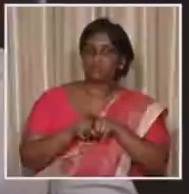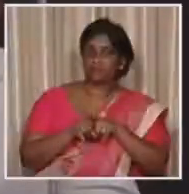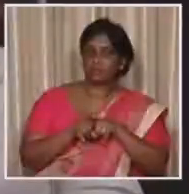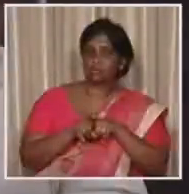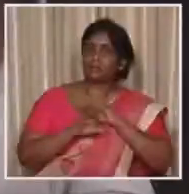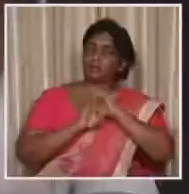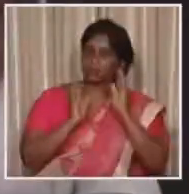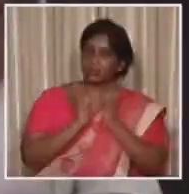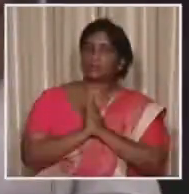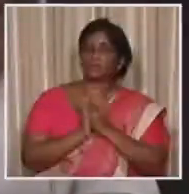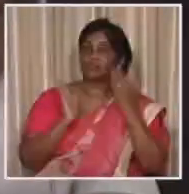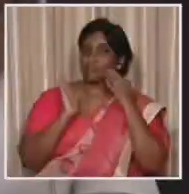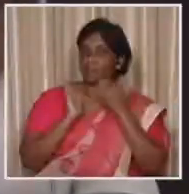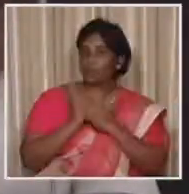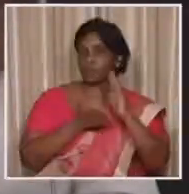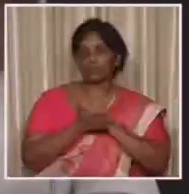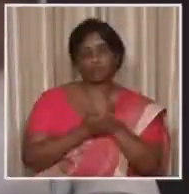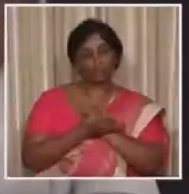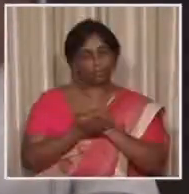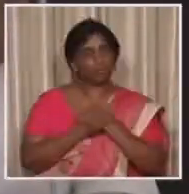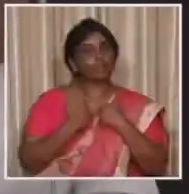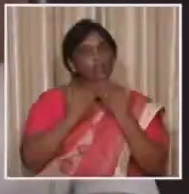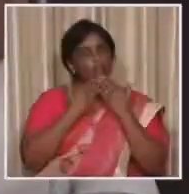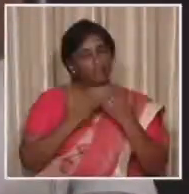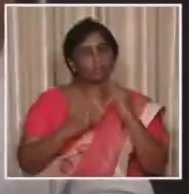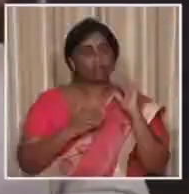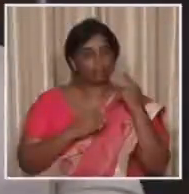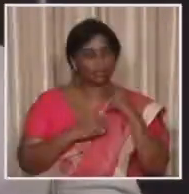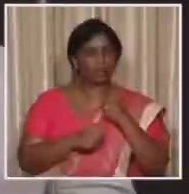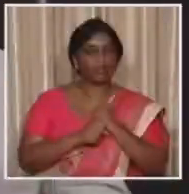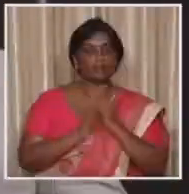Siru Denata, Missam Banding, Udokar, Siru Denata, Stuti Antana, Shesima, Raja Metumata.